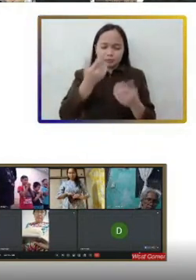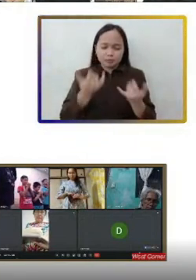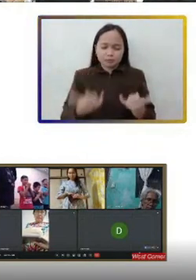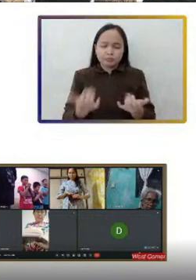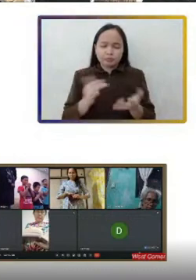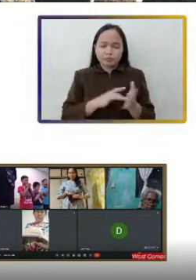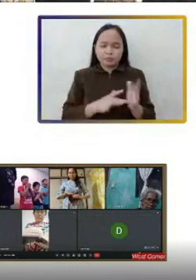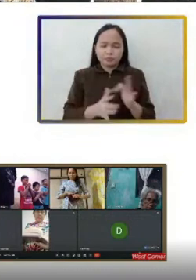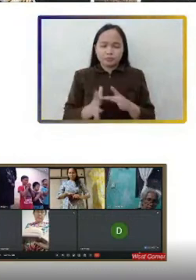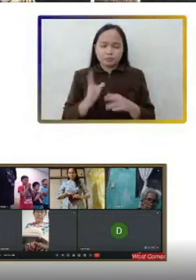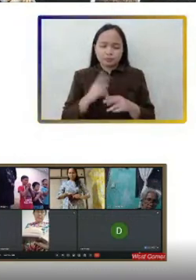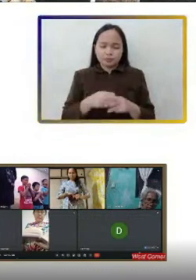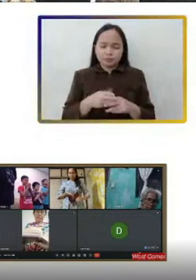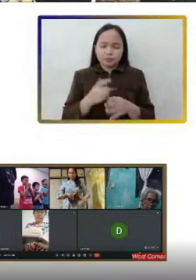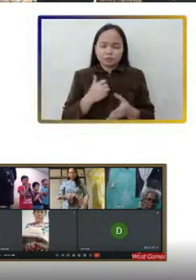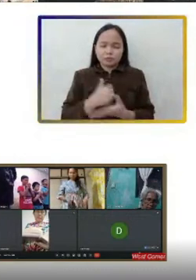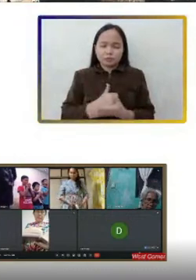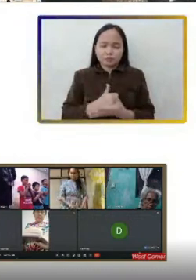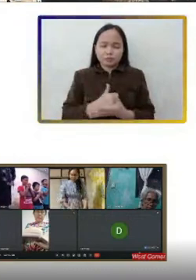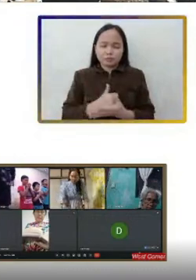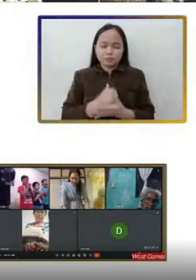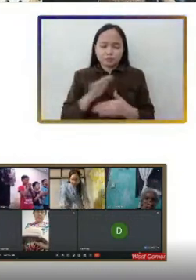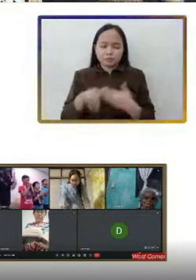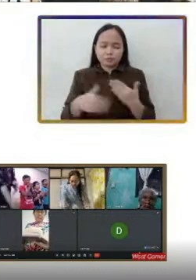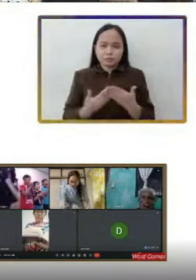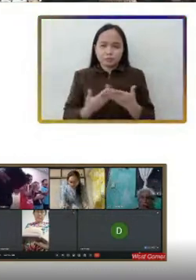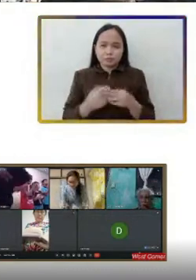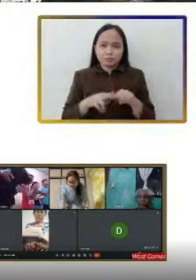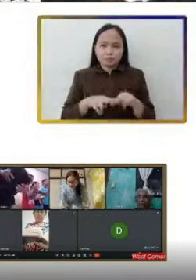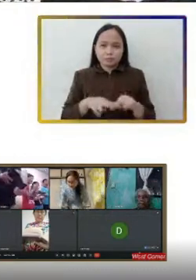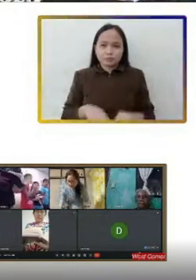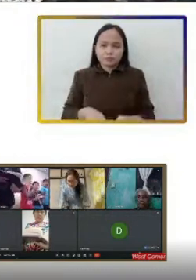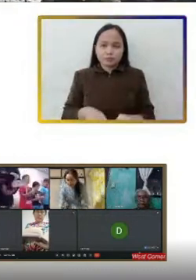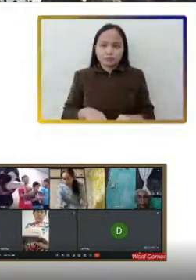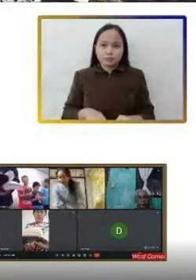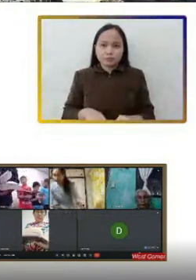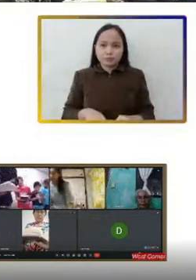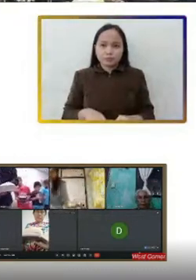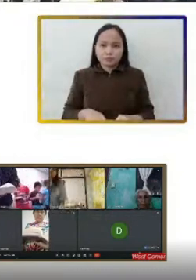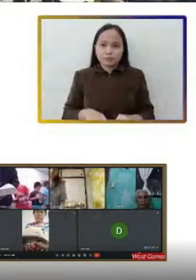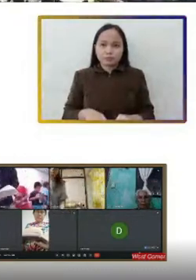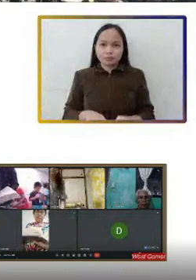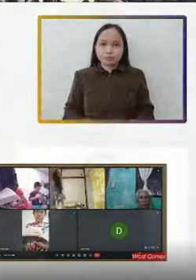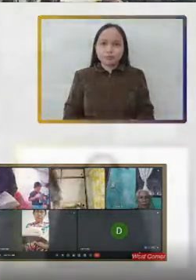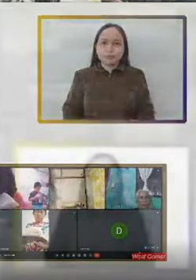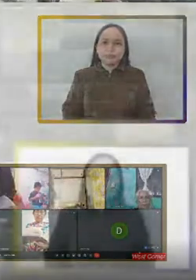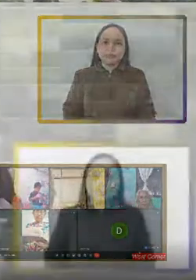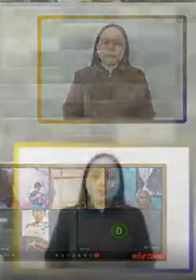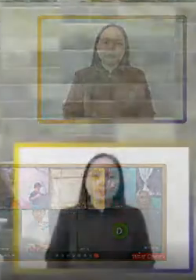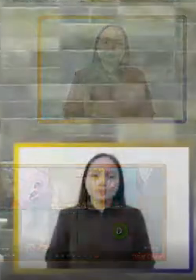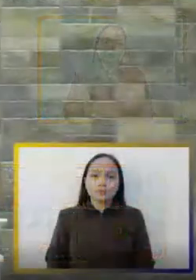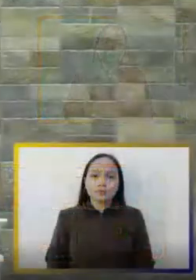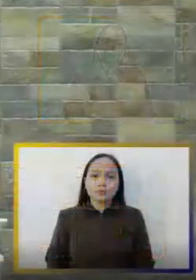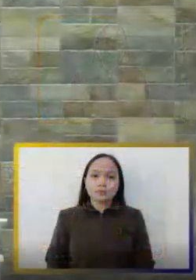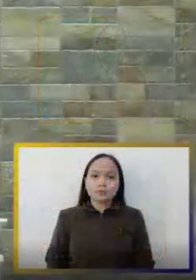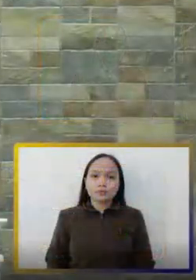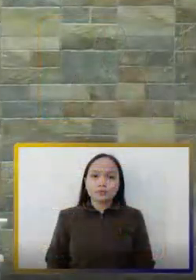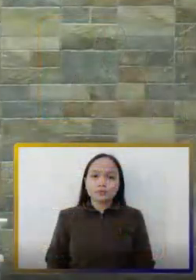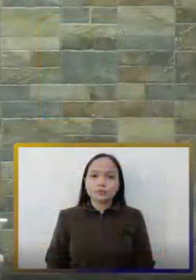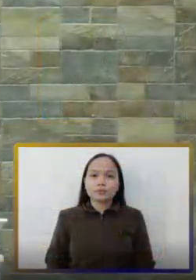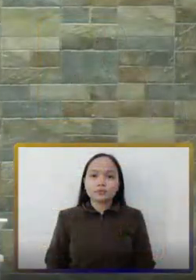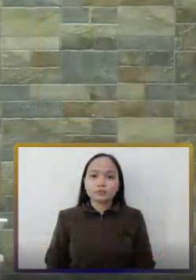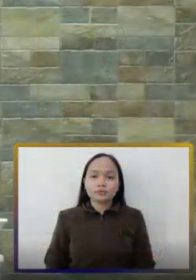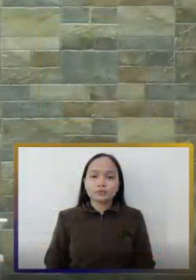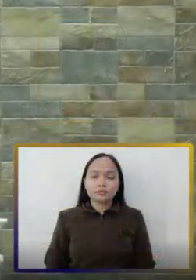Jesus' name, amen. All right. Thank you. May be seated in the presence of our God. Okay?